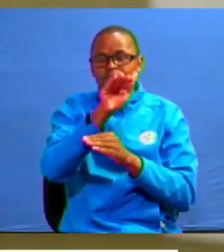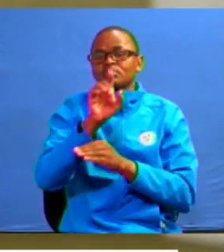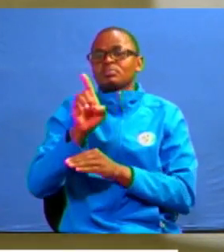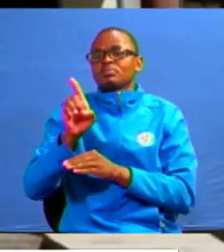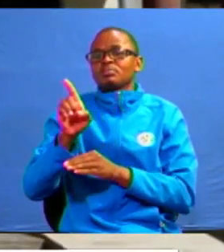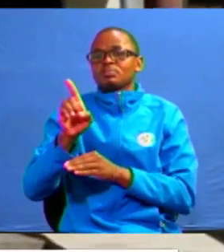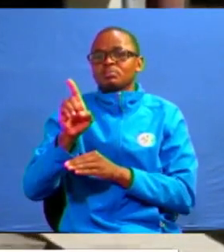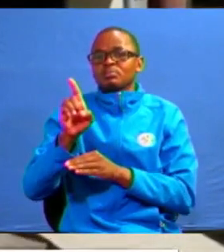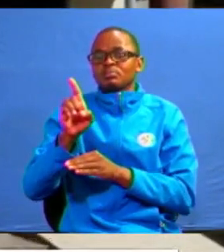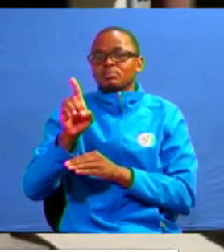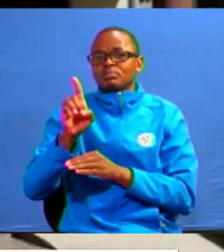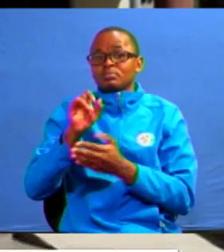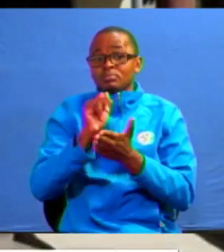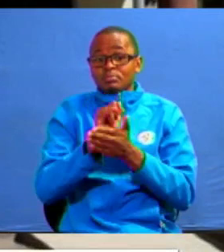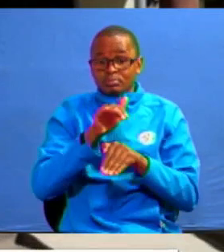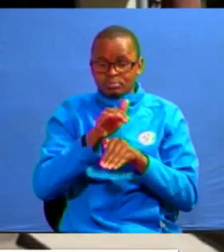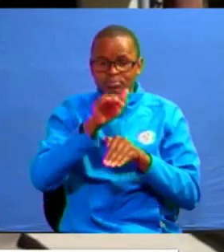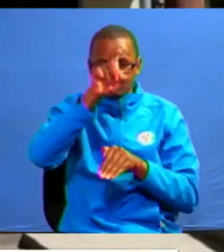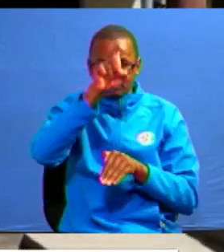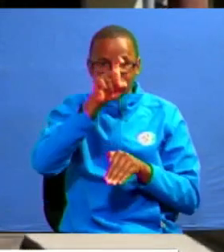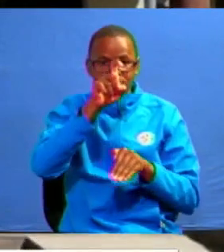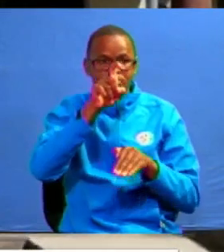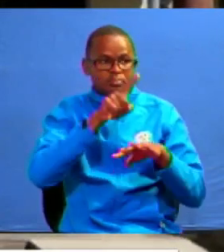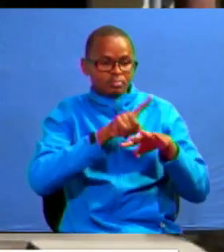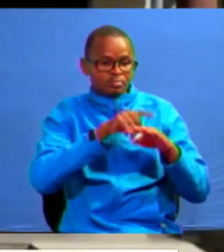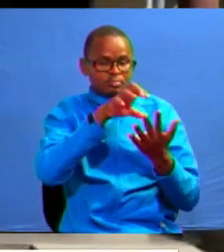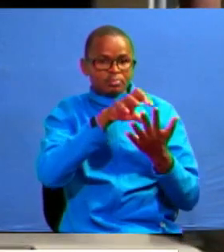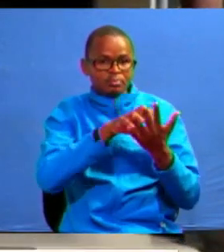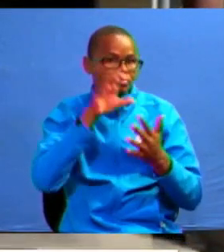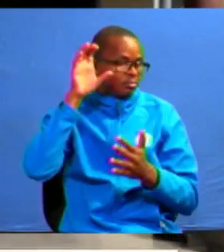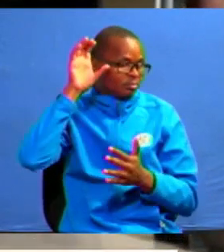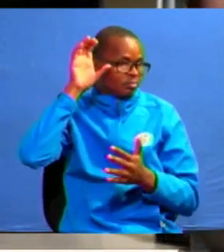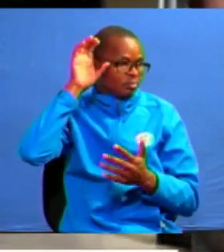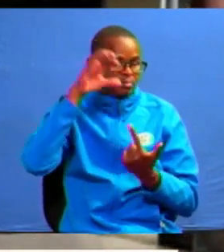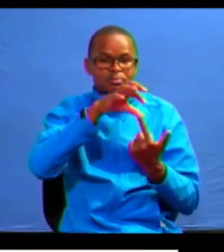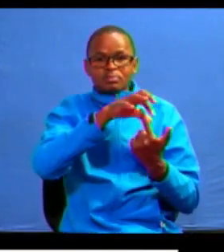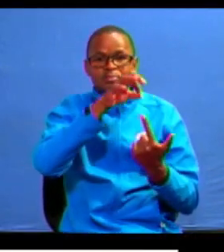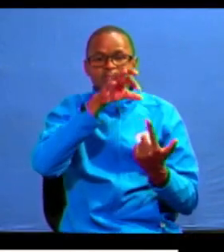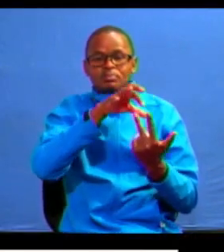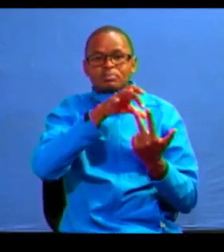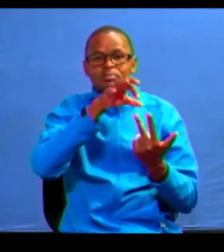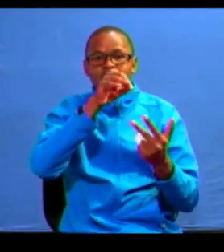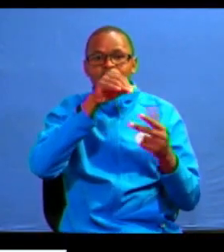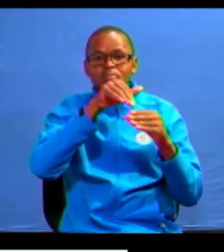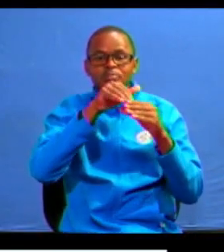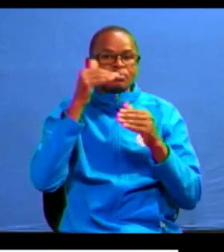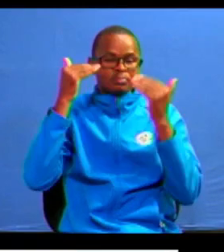aliagiza kuwa maagizo hayo yatatumika hadi kesi sikizwe na kuamuliwa na mahakama.